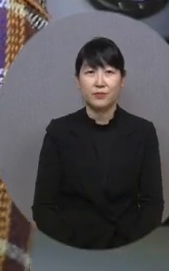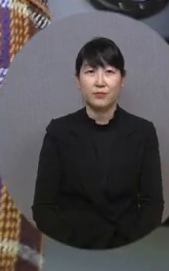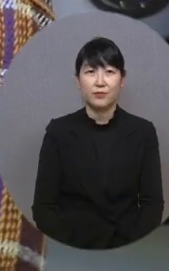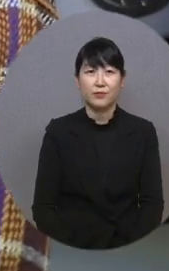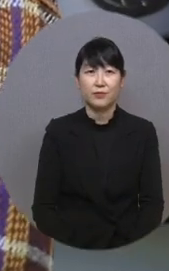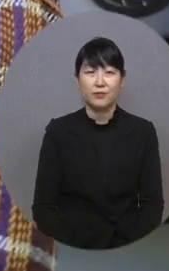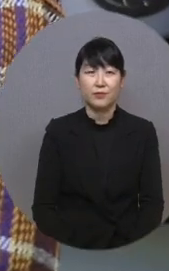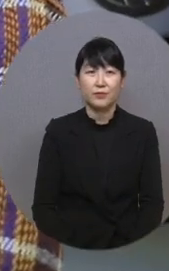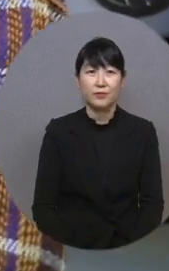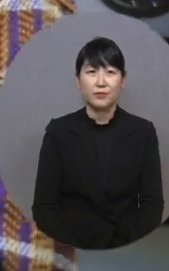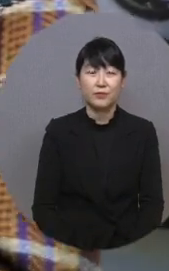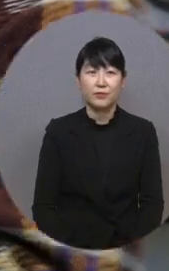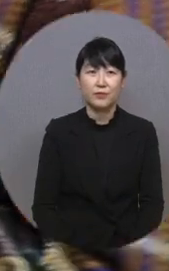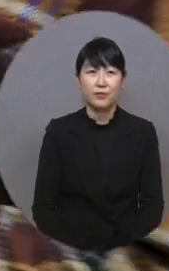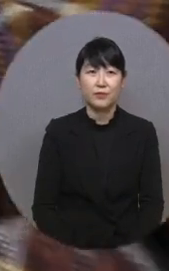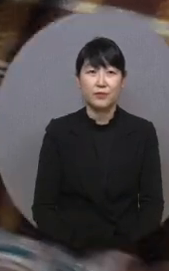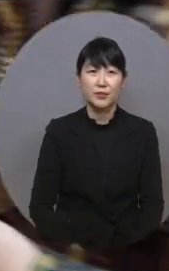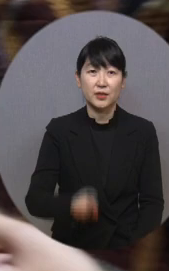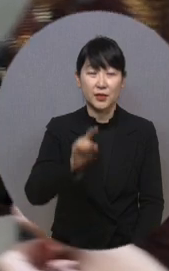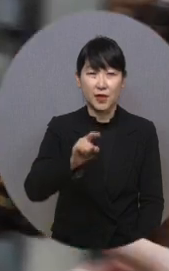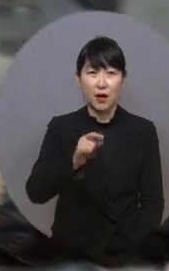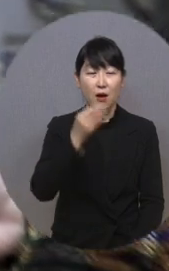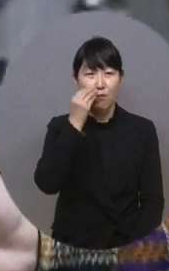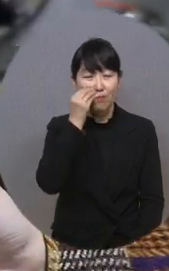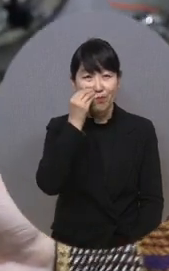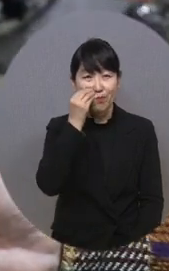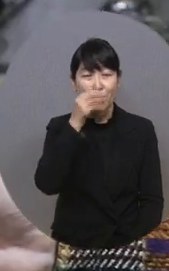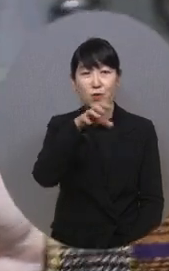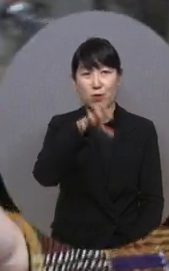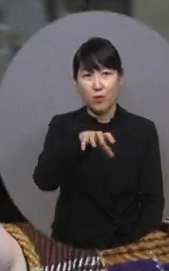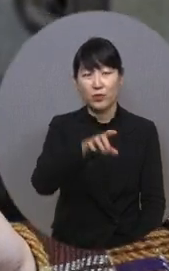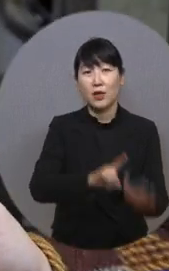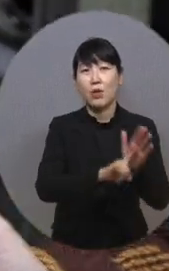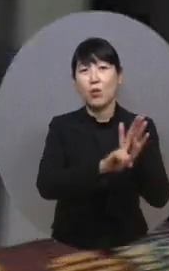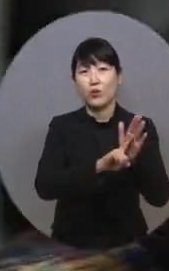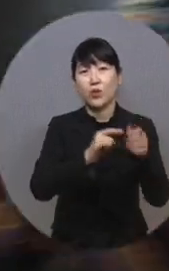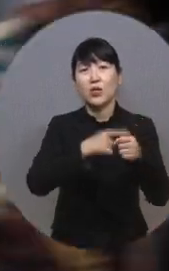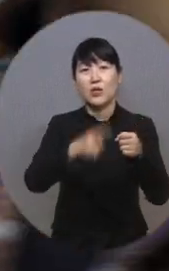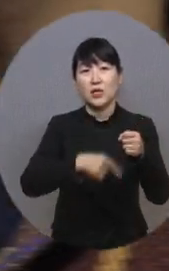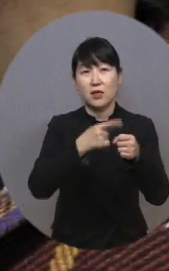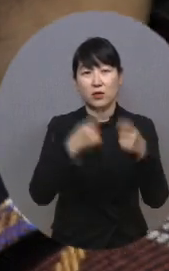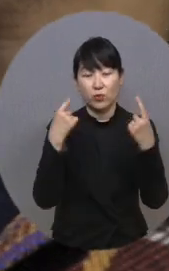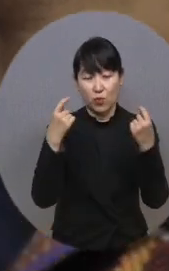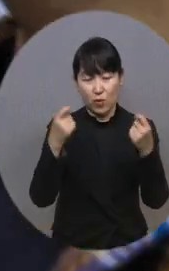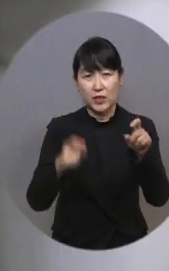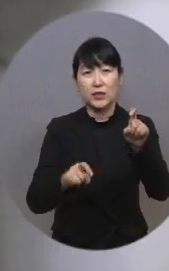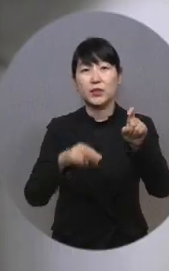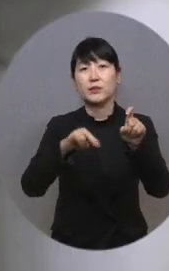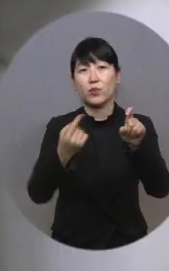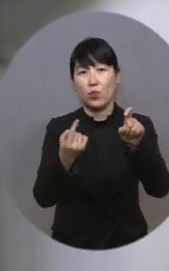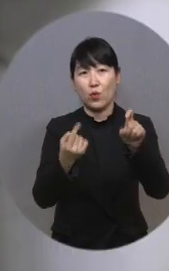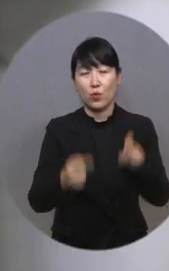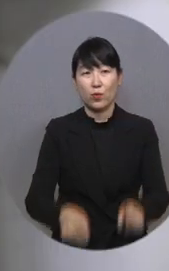이 같은 경우는 숙성실의 온도가 1년 내내 10도 미만으로 유지를 하고 있습니다.